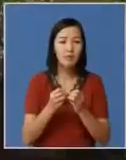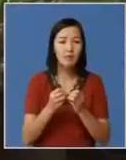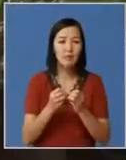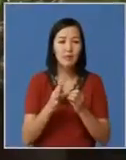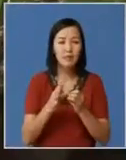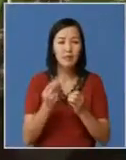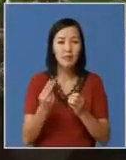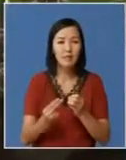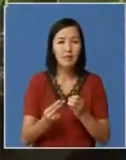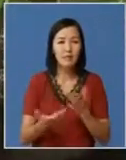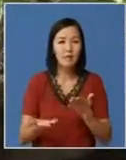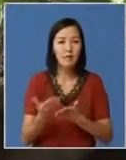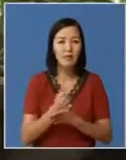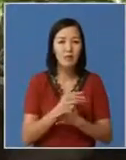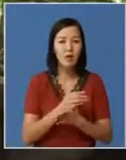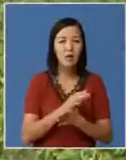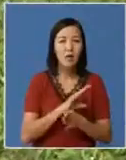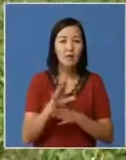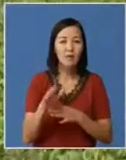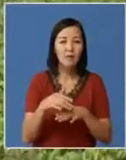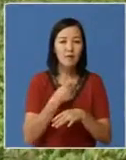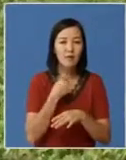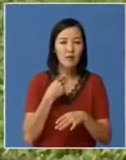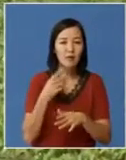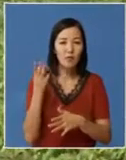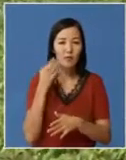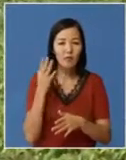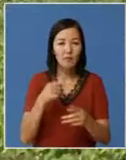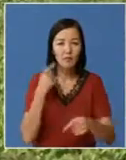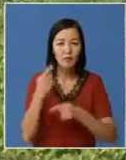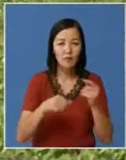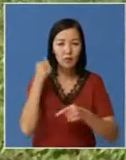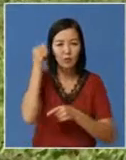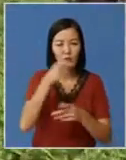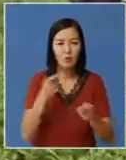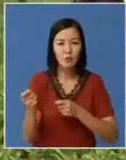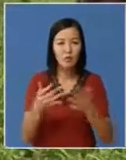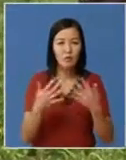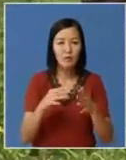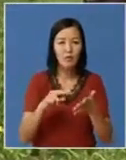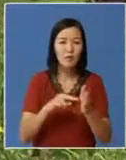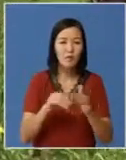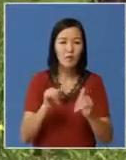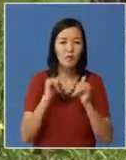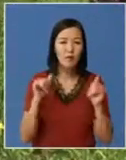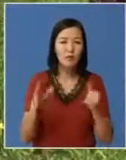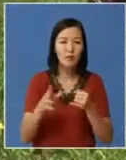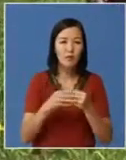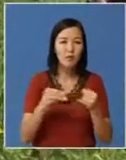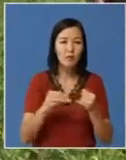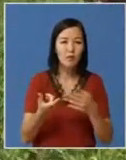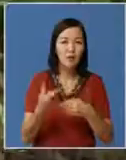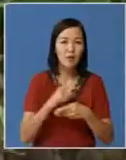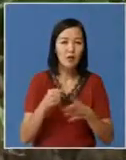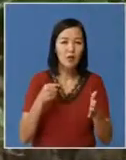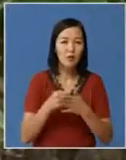гектара. Полученный урожай отправить на прилавки Талдыкургана и Алматы. В следующем году руководство села планирует увеличить площади под картофель